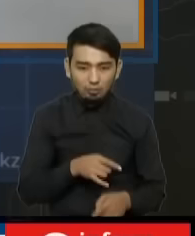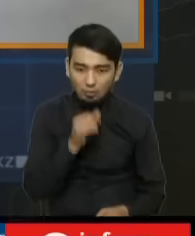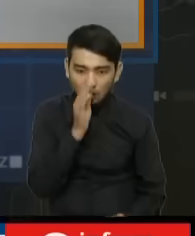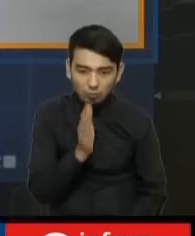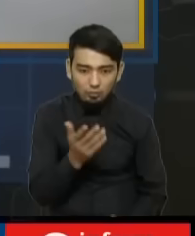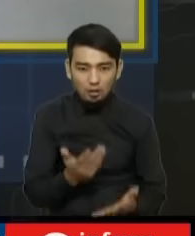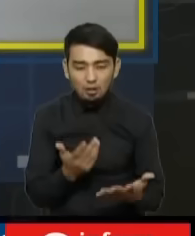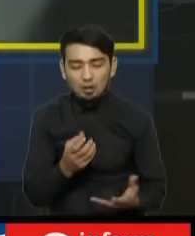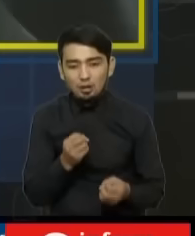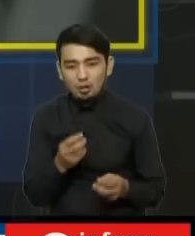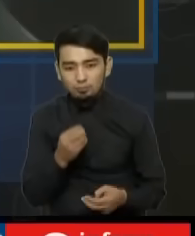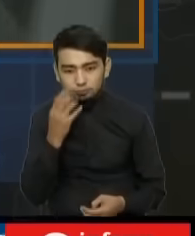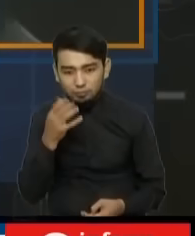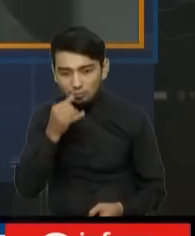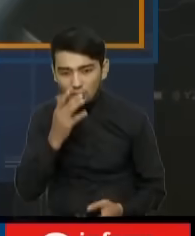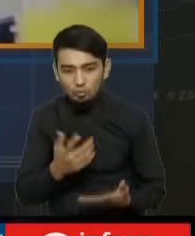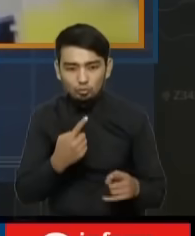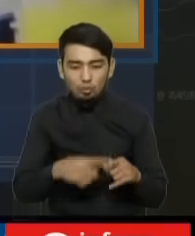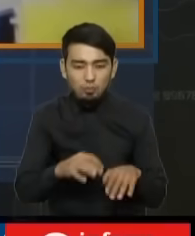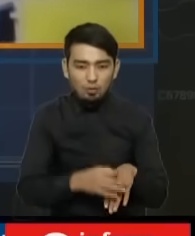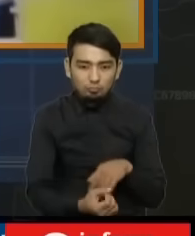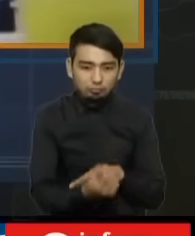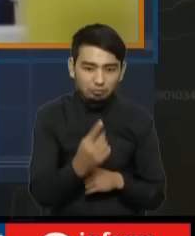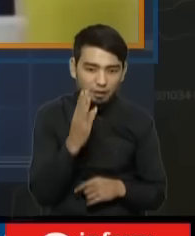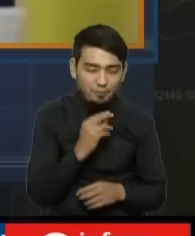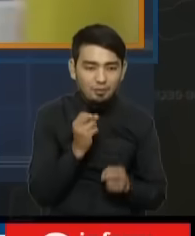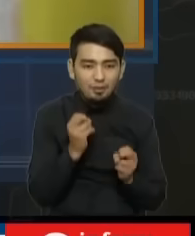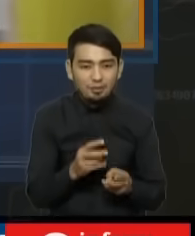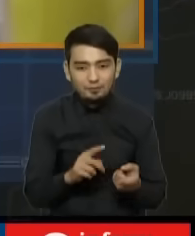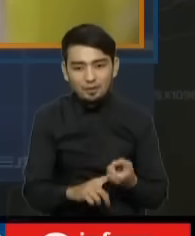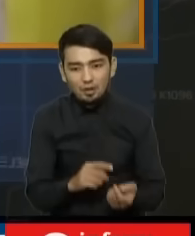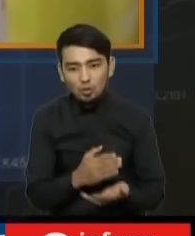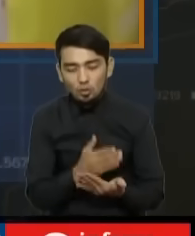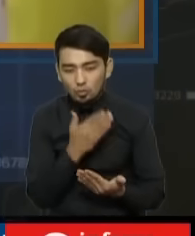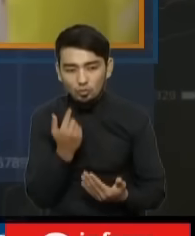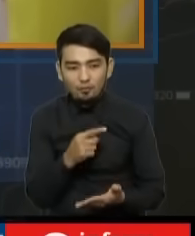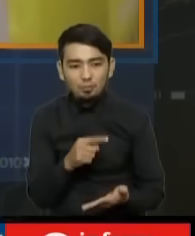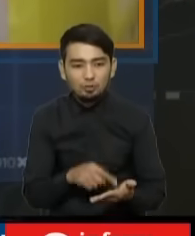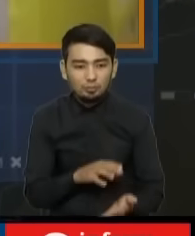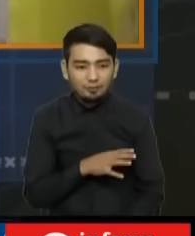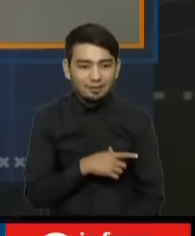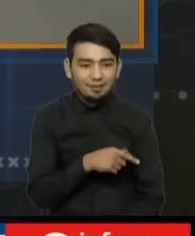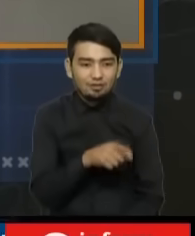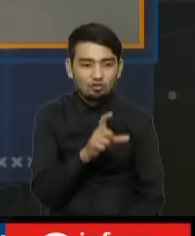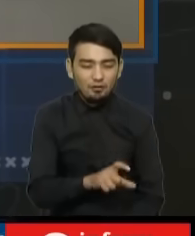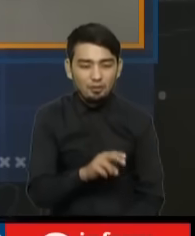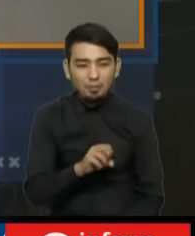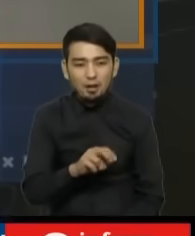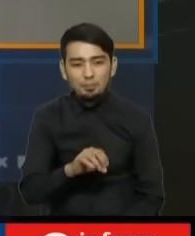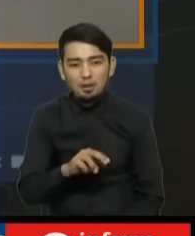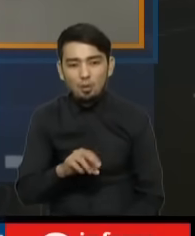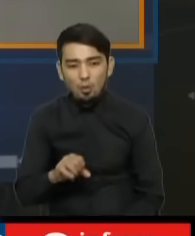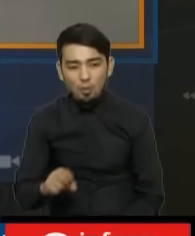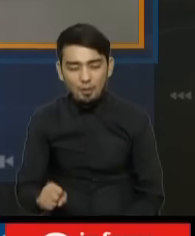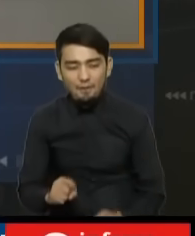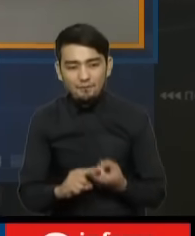басқа әйелдер ауруларына алып келе ма деген, сондай қатынасы бар мекен деген сұрақ қояды. Бұл адам папиллома вирусы вакцинасы